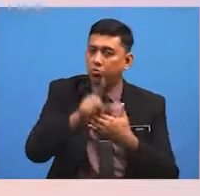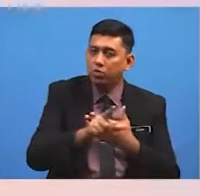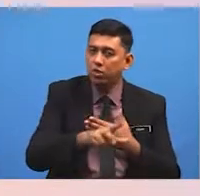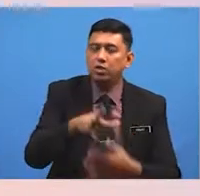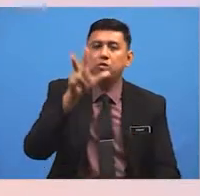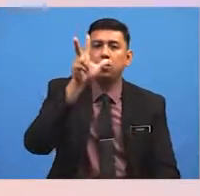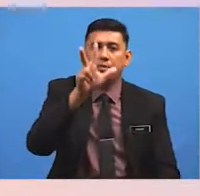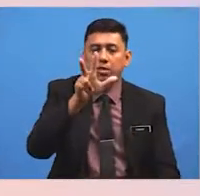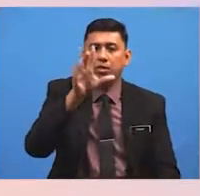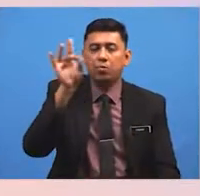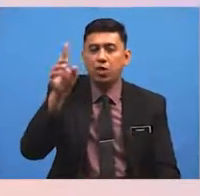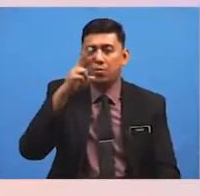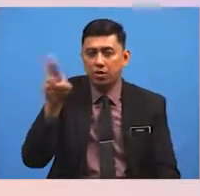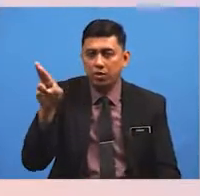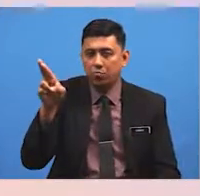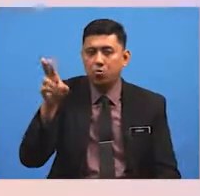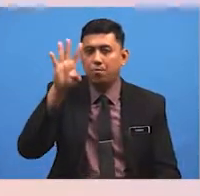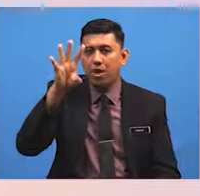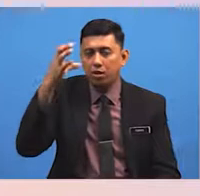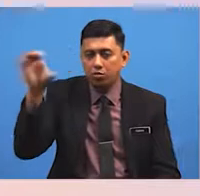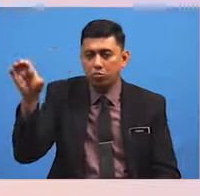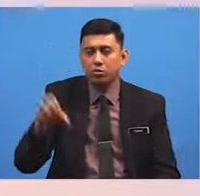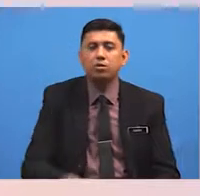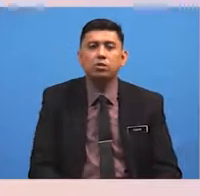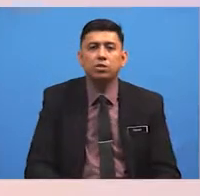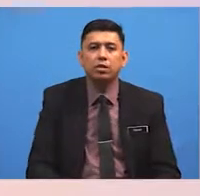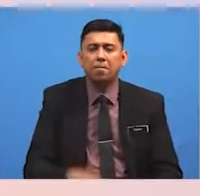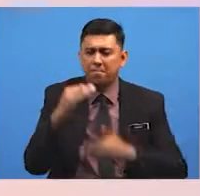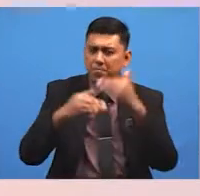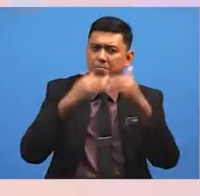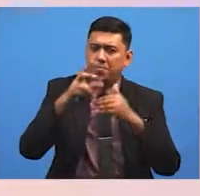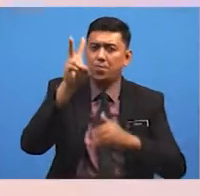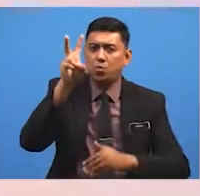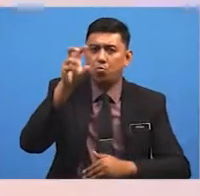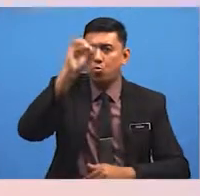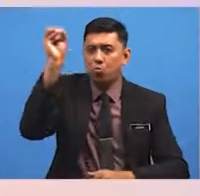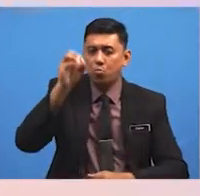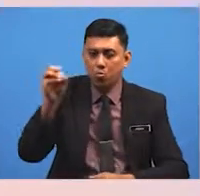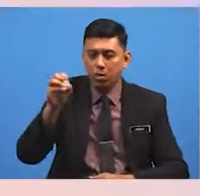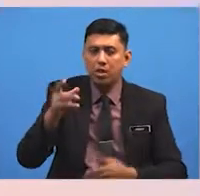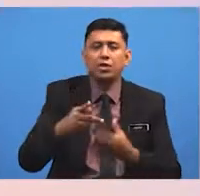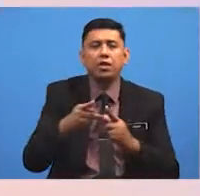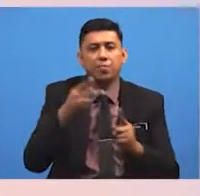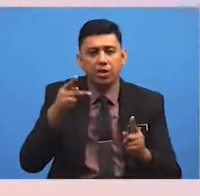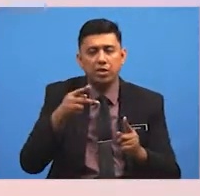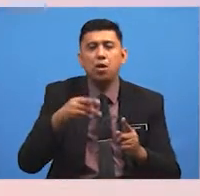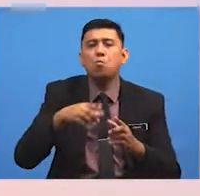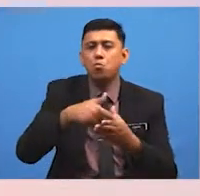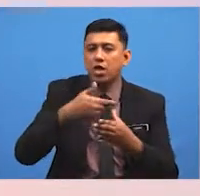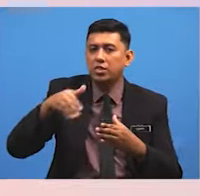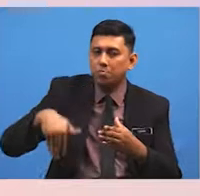chat-an 38400 yaitu peningsetan 20 pragos lebar dibulan